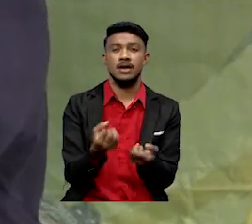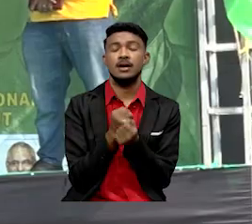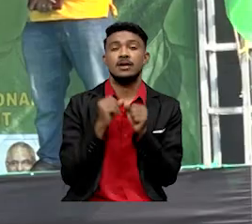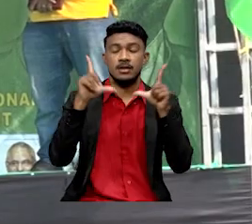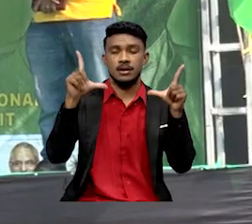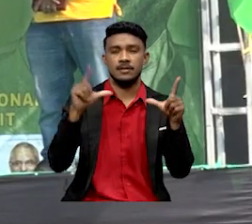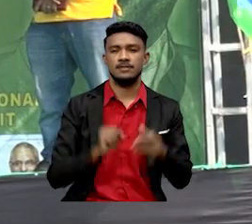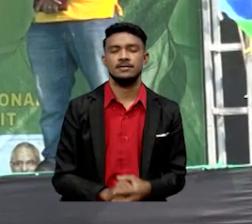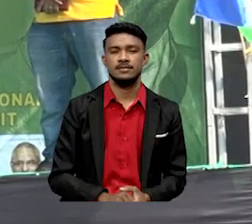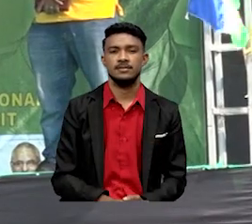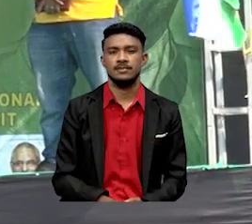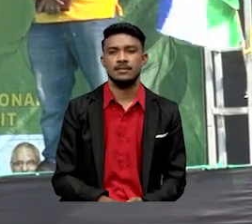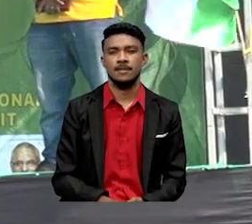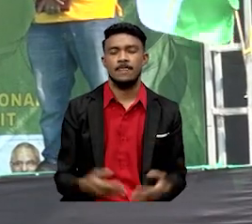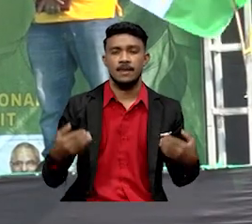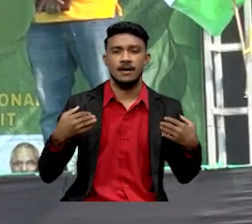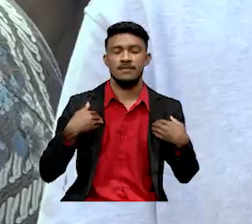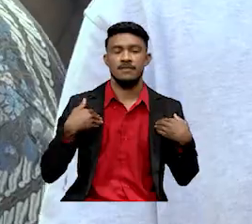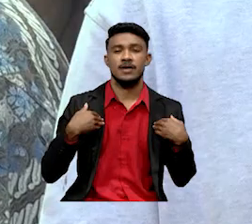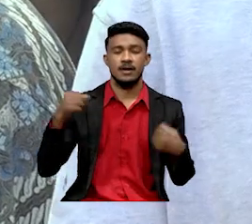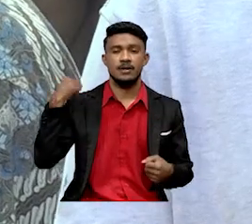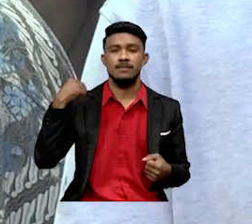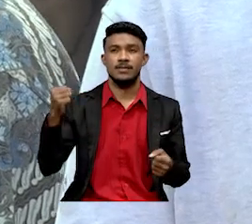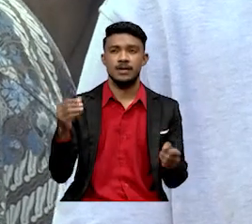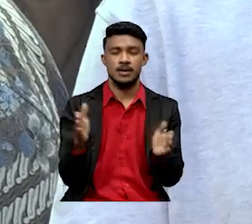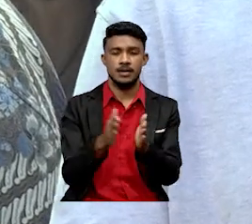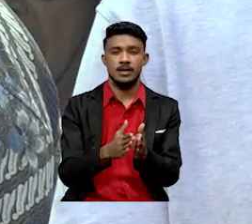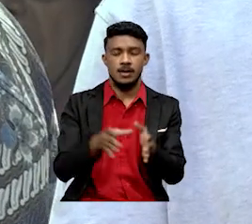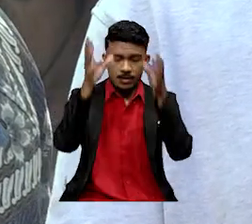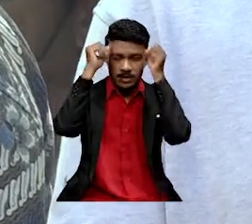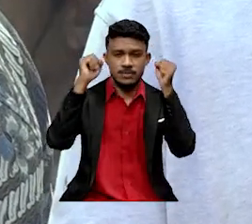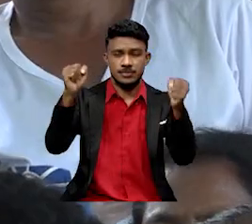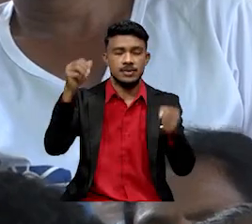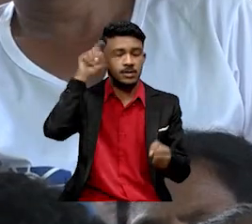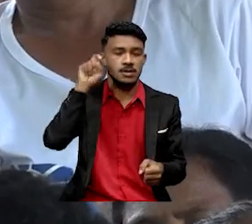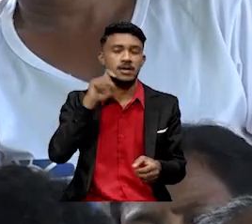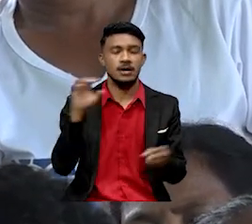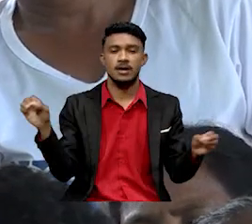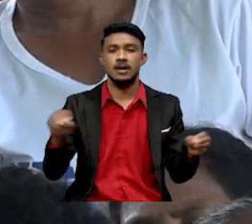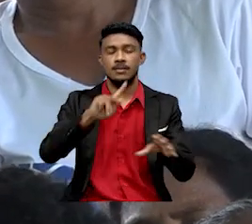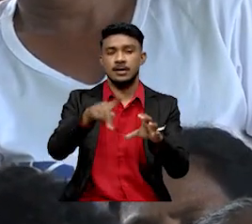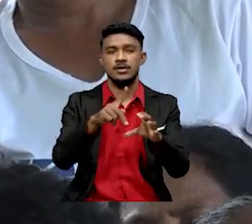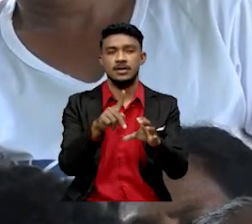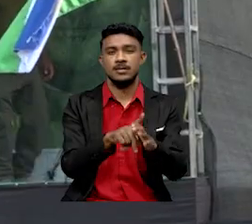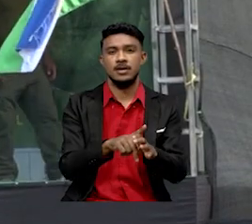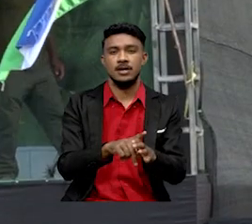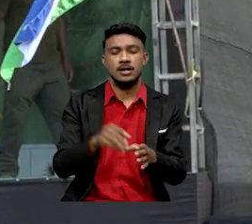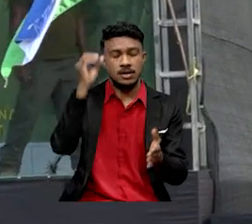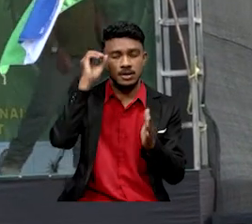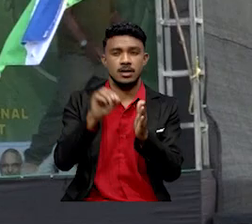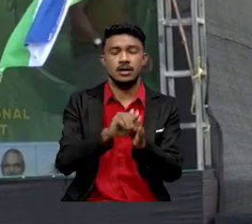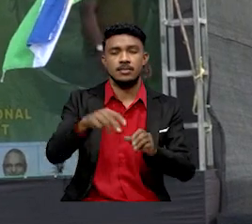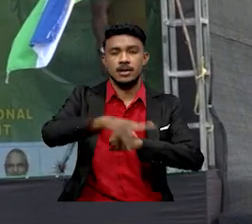kala. Ia mini dialogu ne Presidente Partido CNRT kaira la Sanana Guzmong la marka presensa Sekretari Jeral Partido